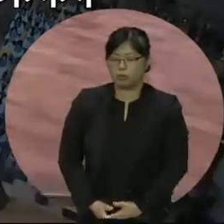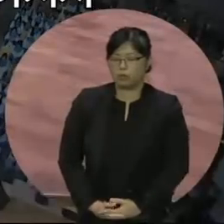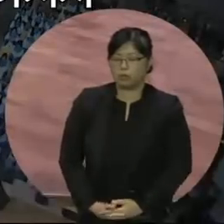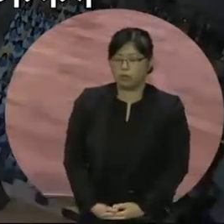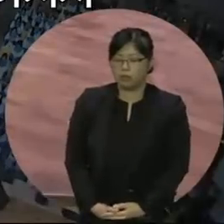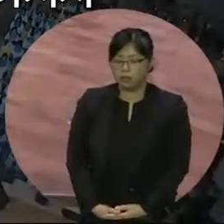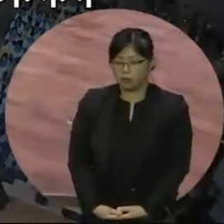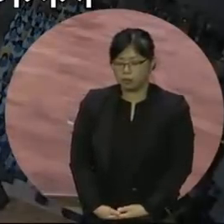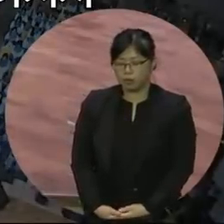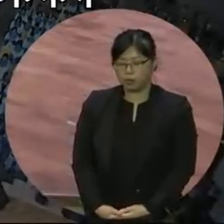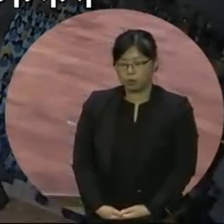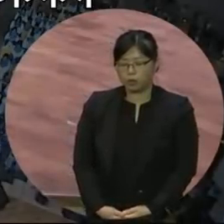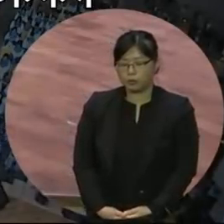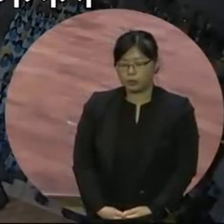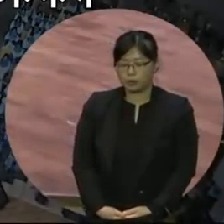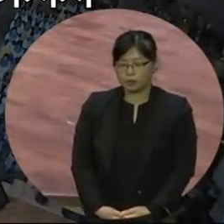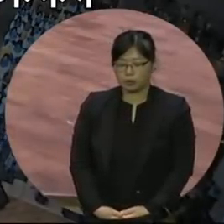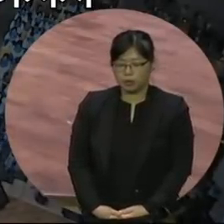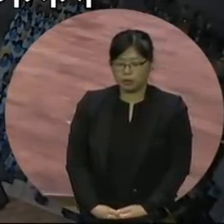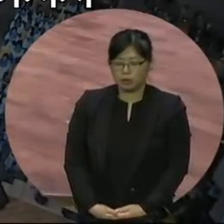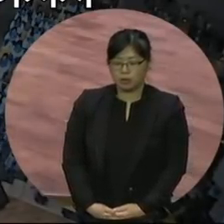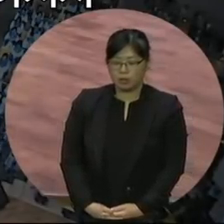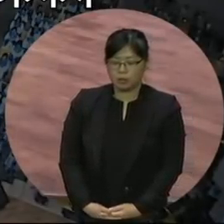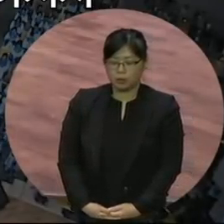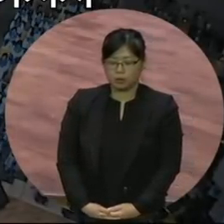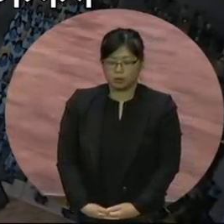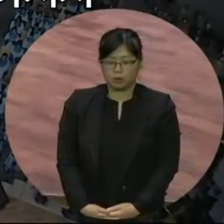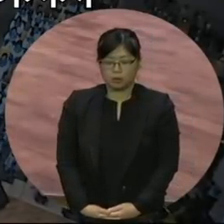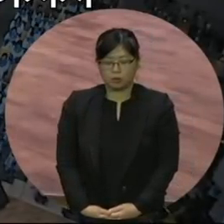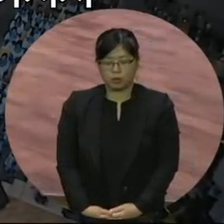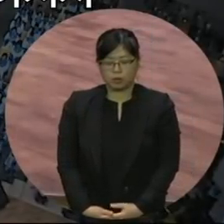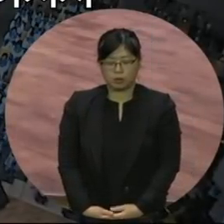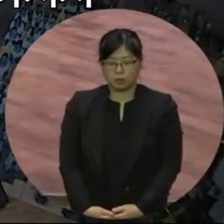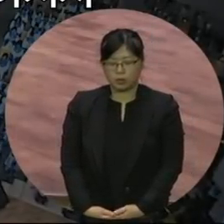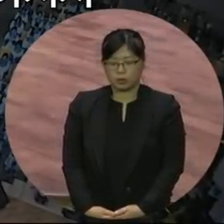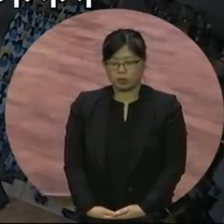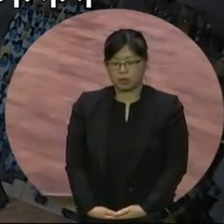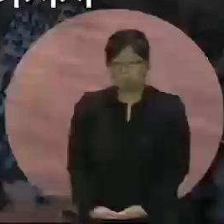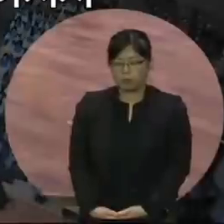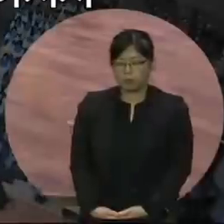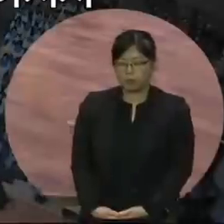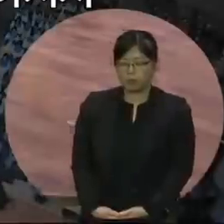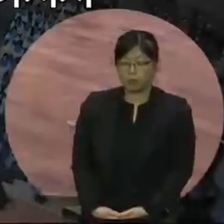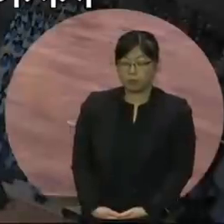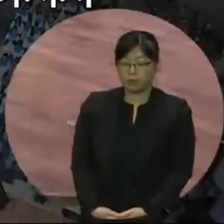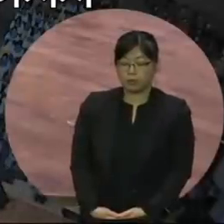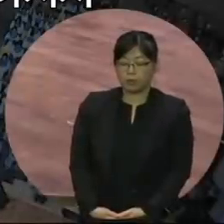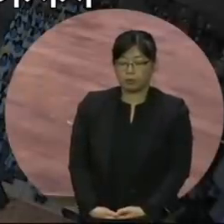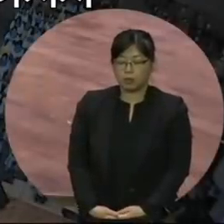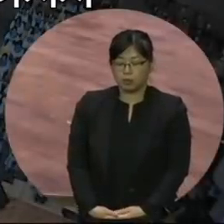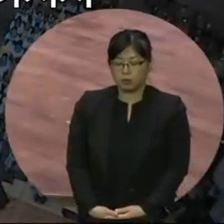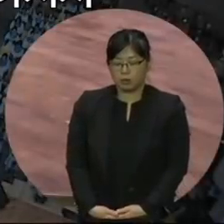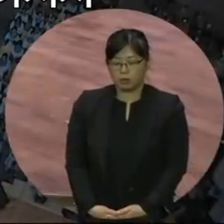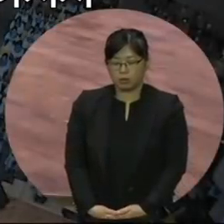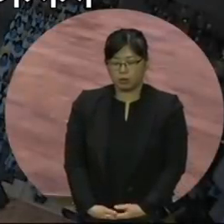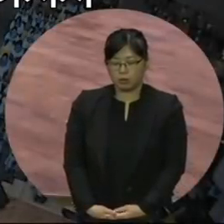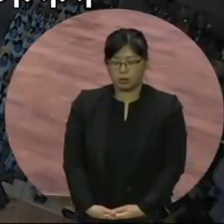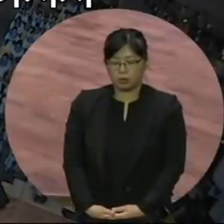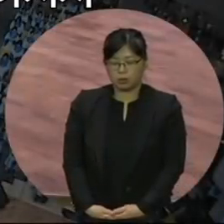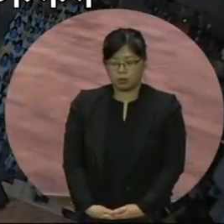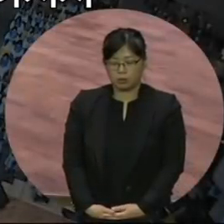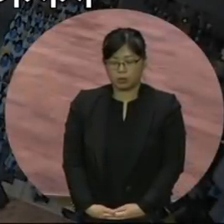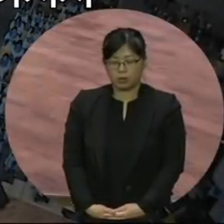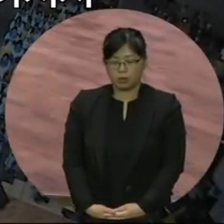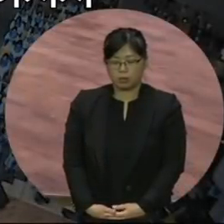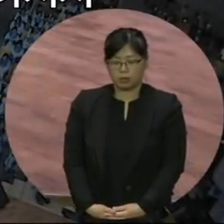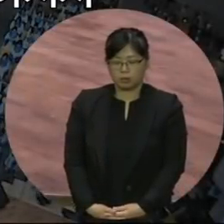도와주시옵소서. 상반기 전도운동을 통해서 많은 생명이 구원을 얻을 수 있도록 도와주시옵시며 237 서밋 헌금을 통해서